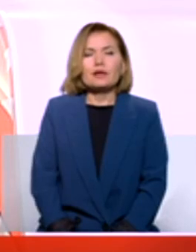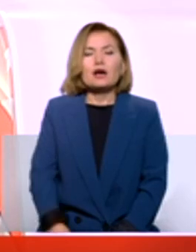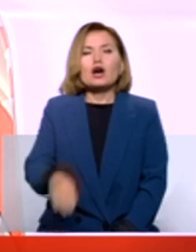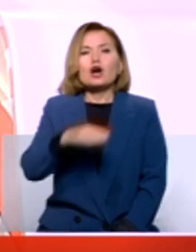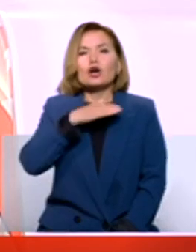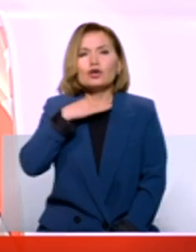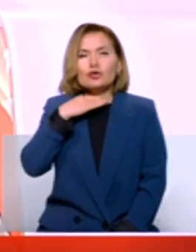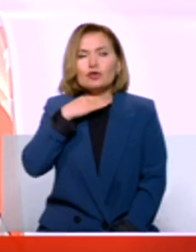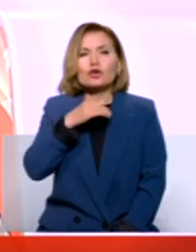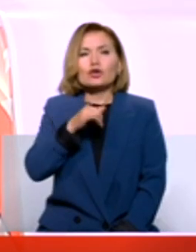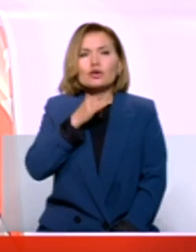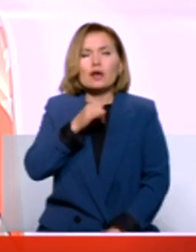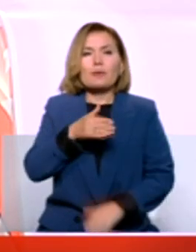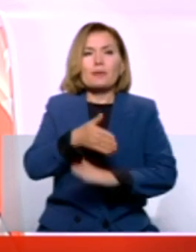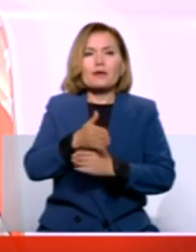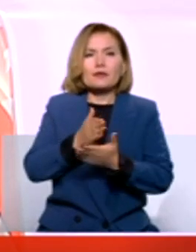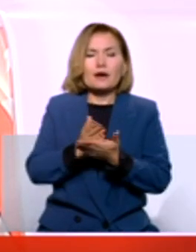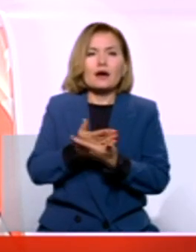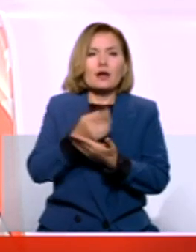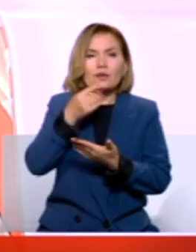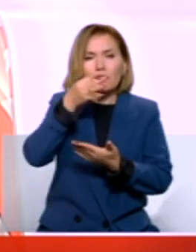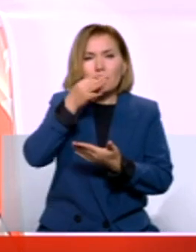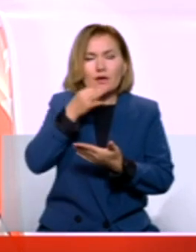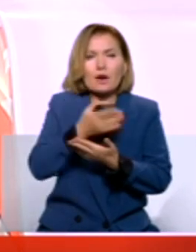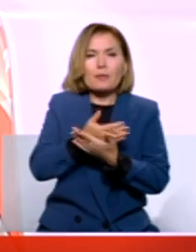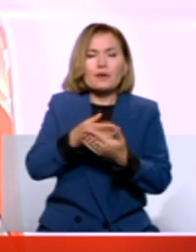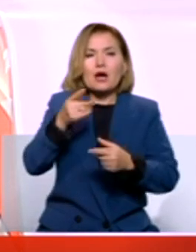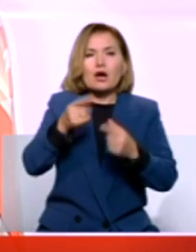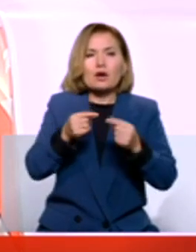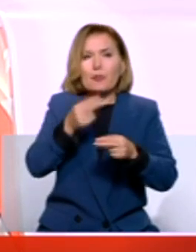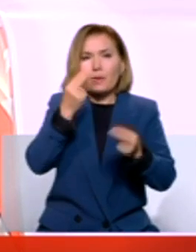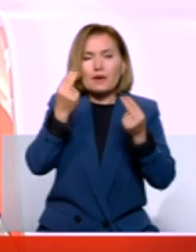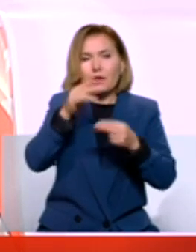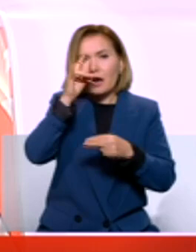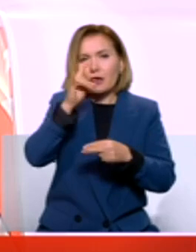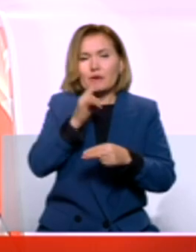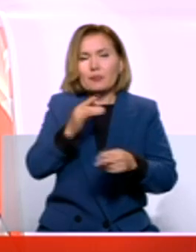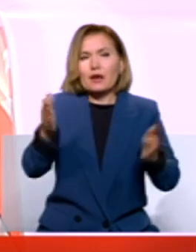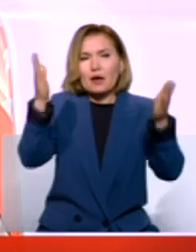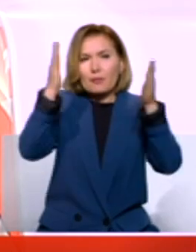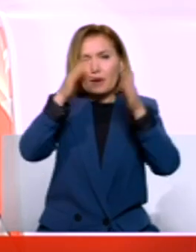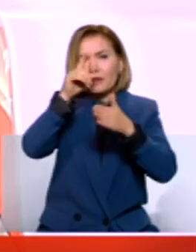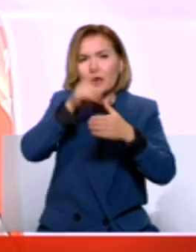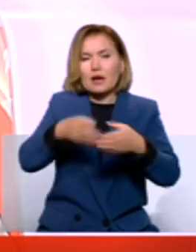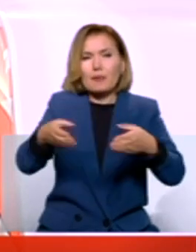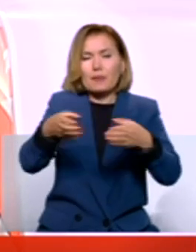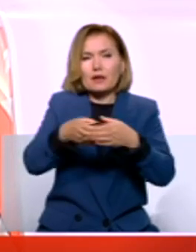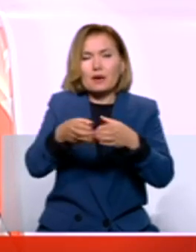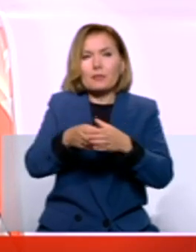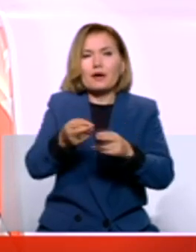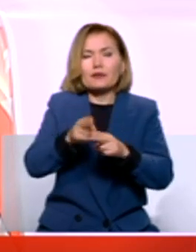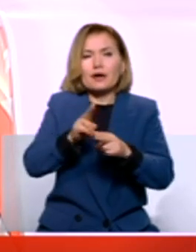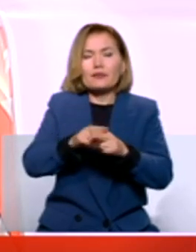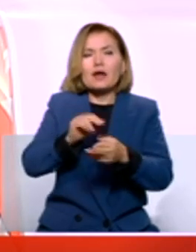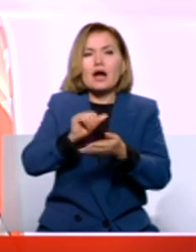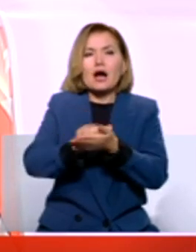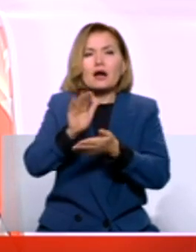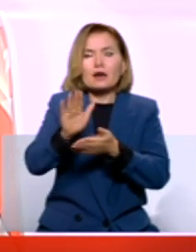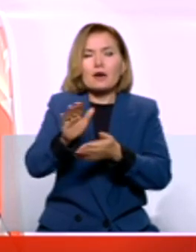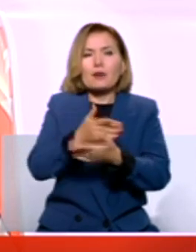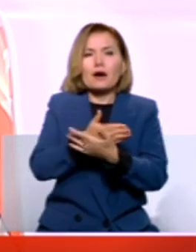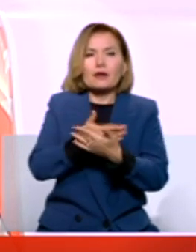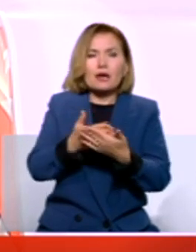Ет пен шұжық, нан, кондитерлік өнім және сүт, сондай-ақ косметика. Қазақстан мұсылмандары діни басқармасының халал сертификатын алған